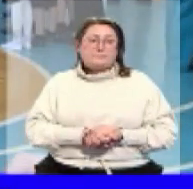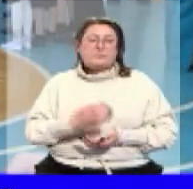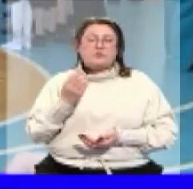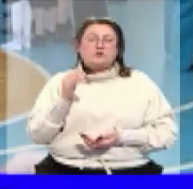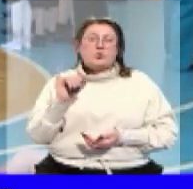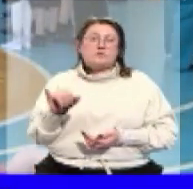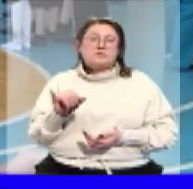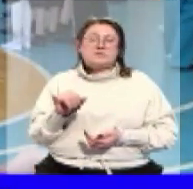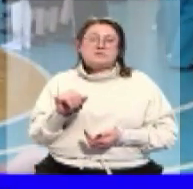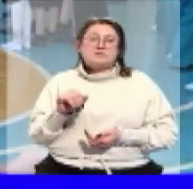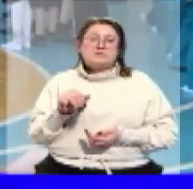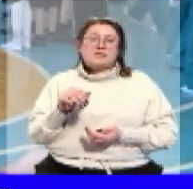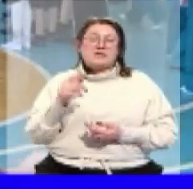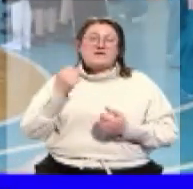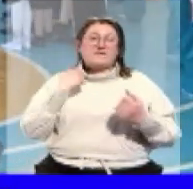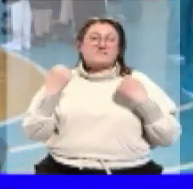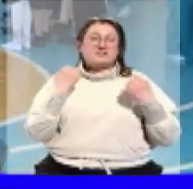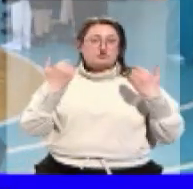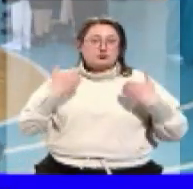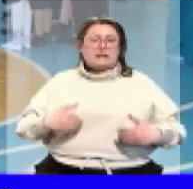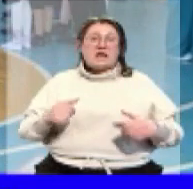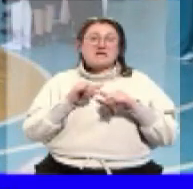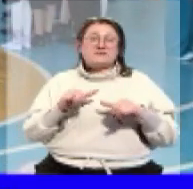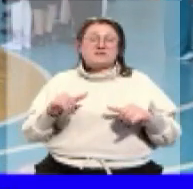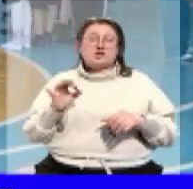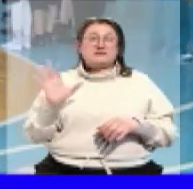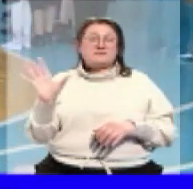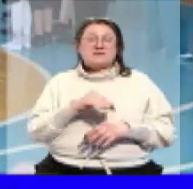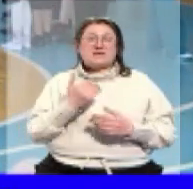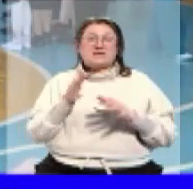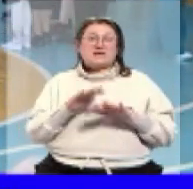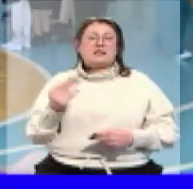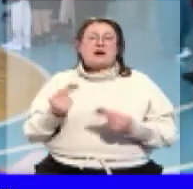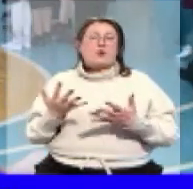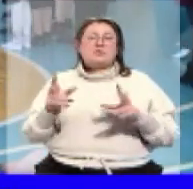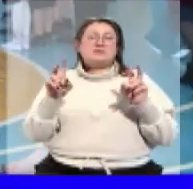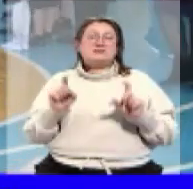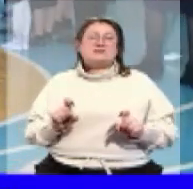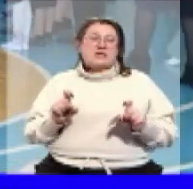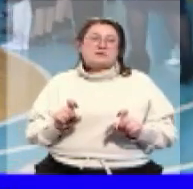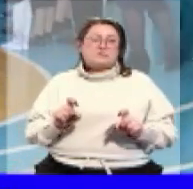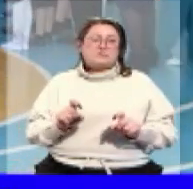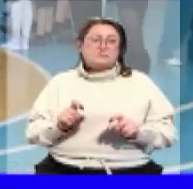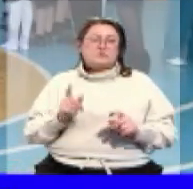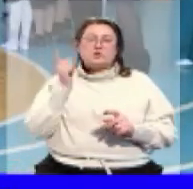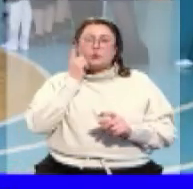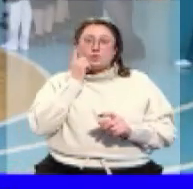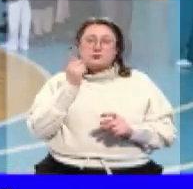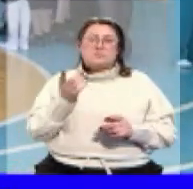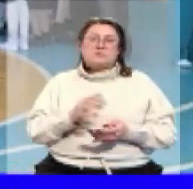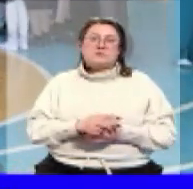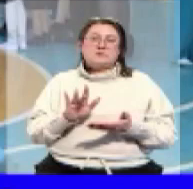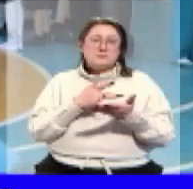них здесь физическое развитие детей. Сейчас дети все играют только, сидят сотовых